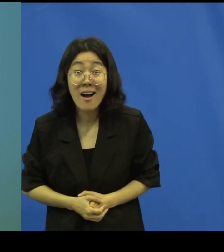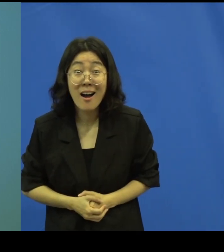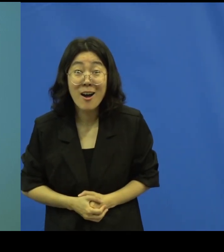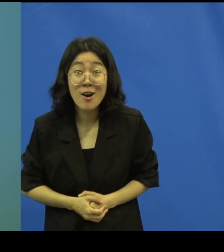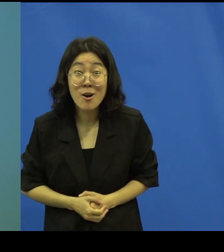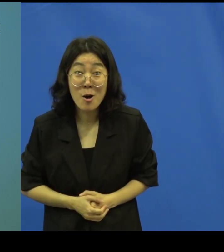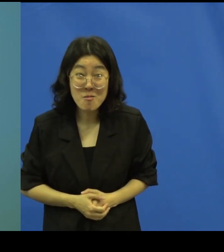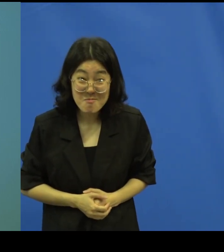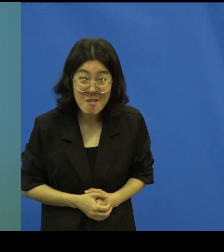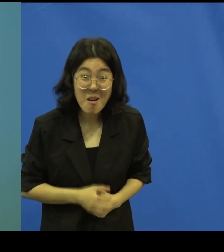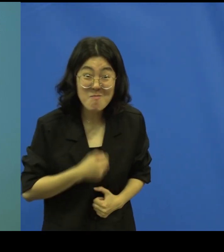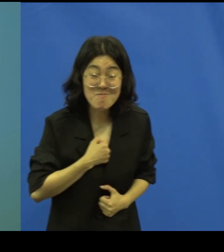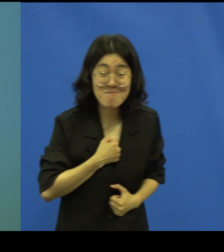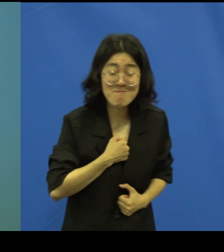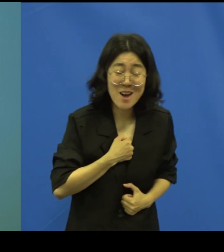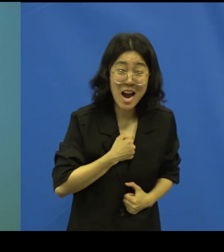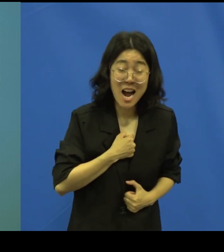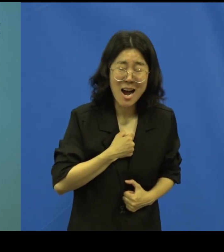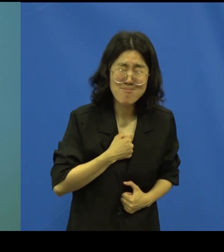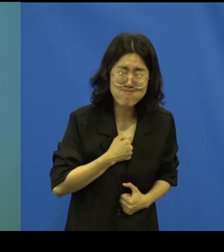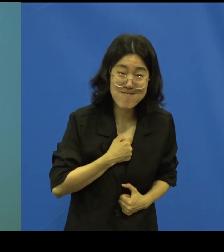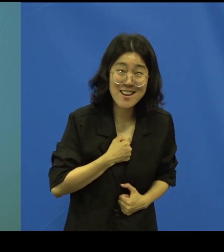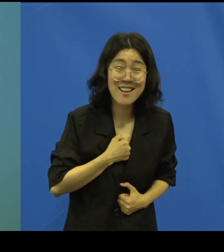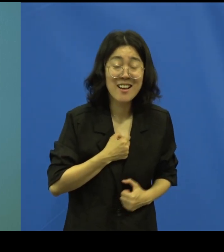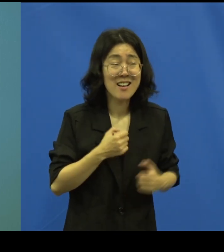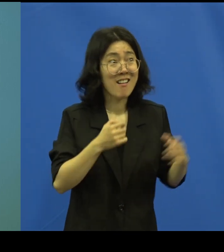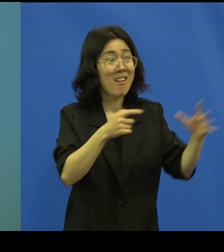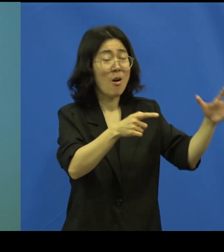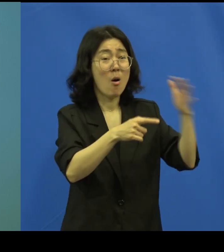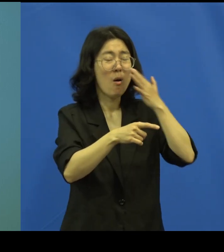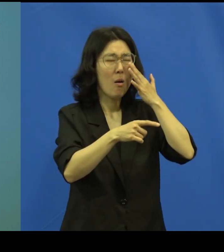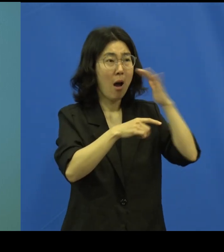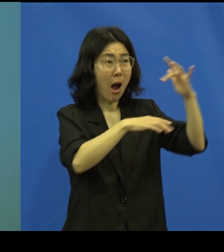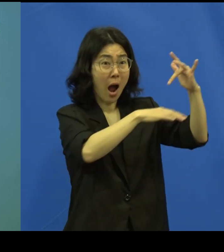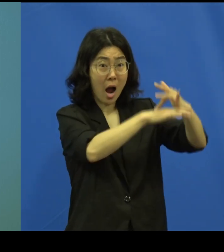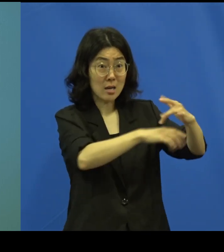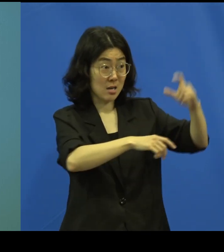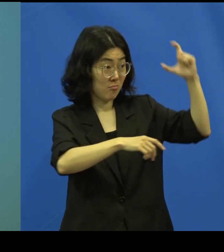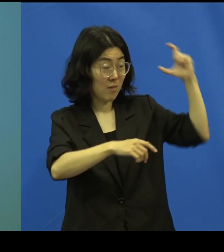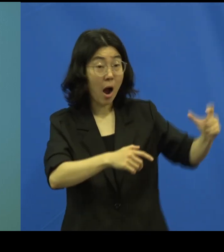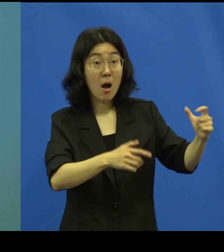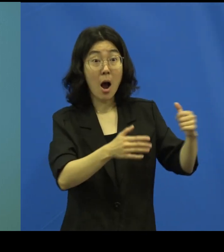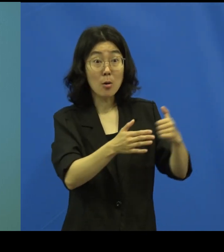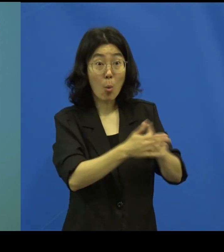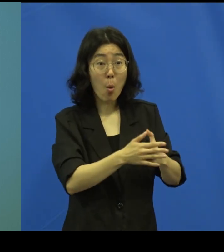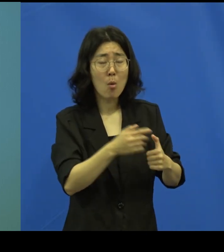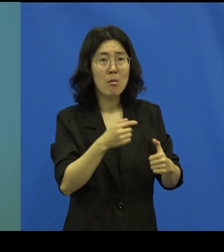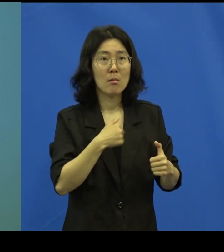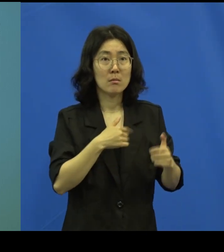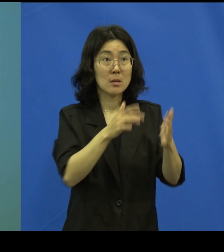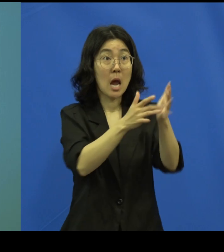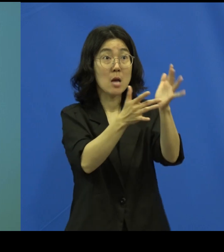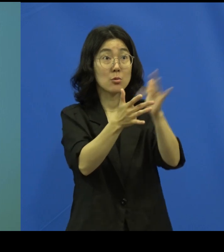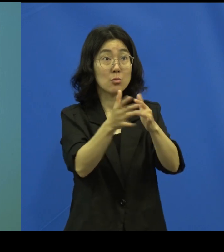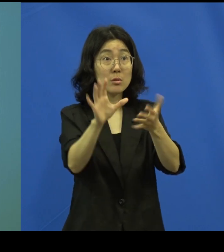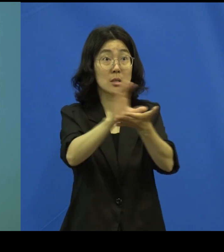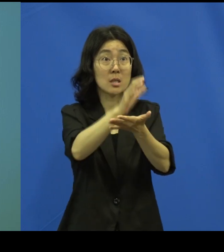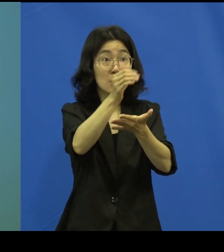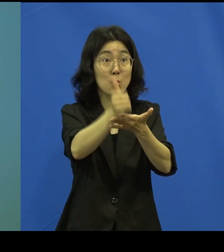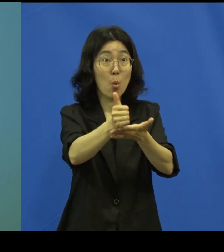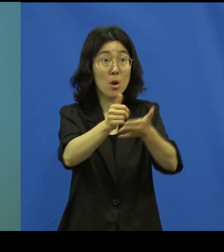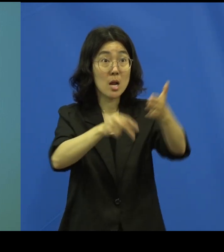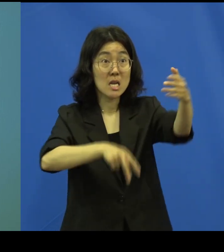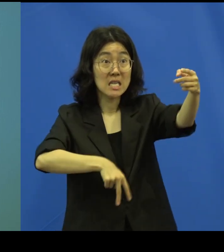보여요. 사단의 나라가 승리할 것처럼 보입니다. 그렇죠? 예수님을 십자가에 매달아 버렸던 그 시대의